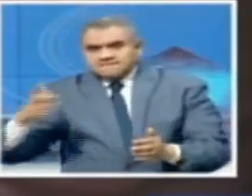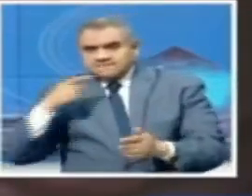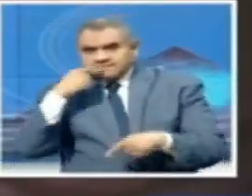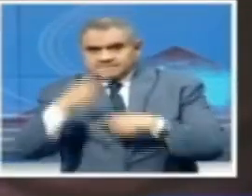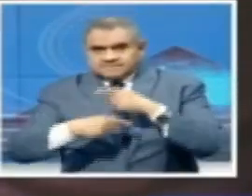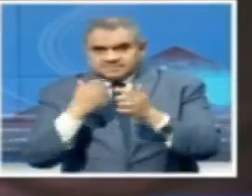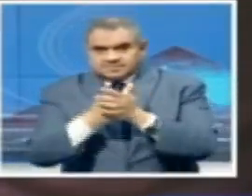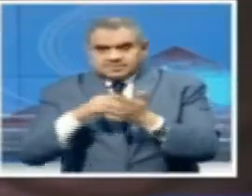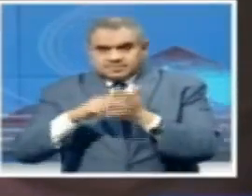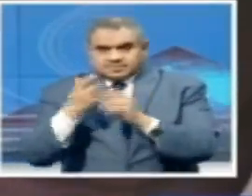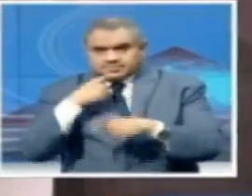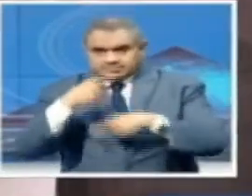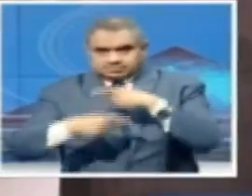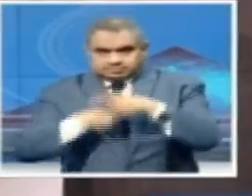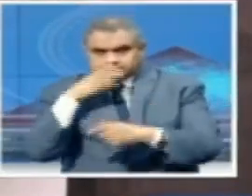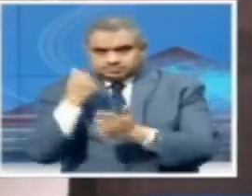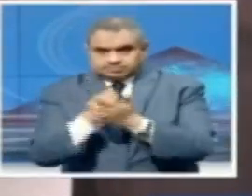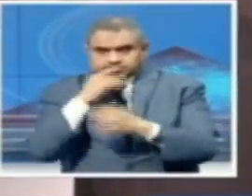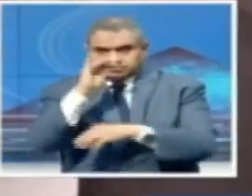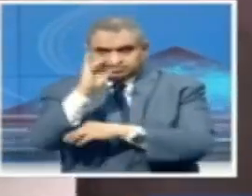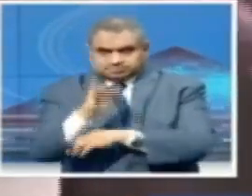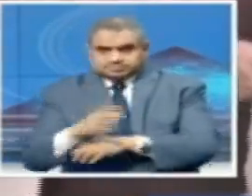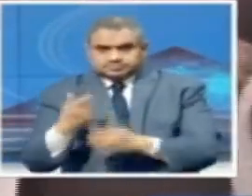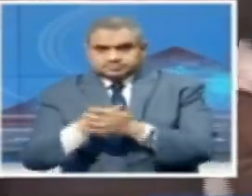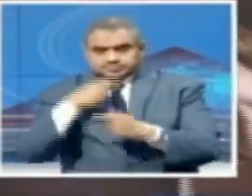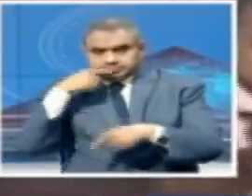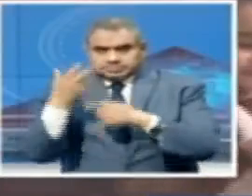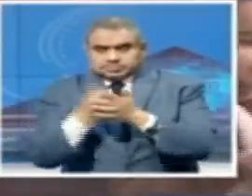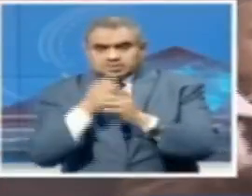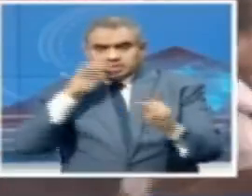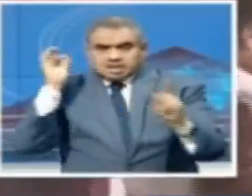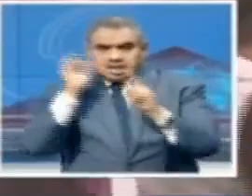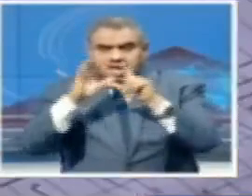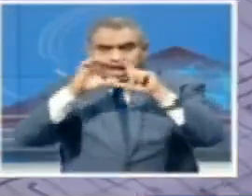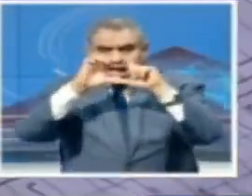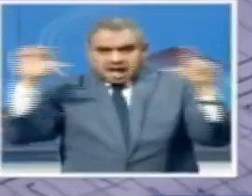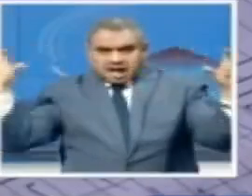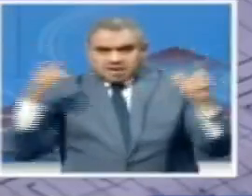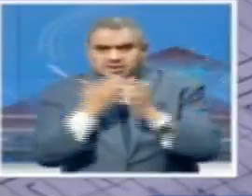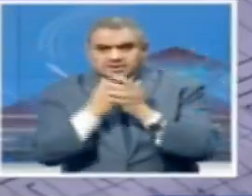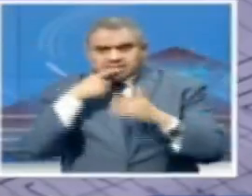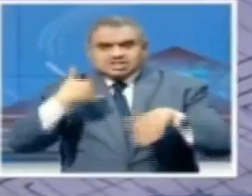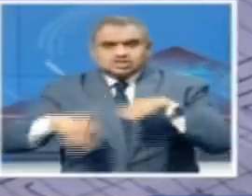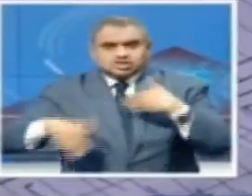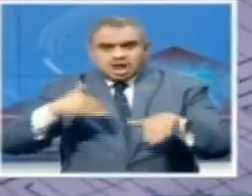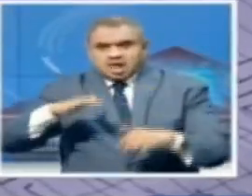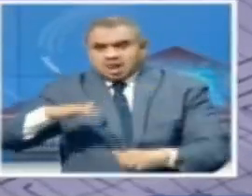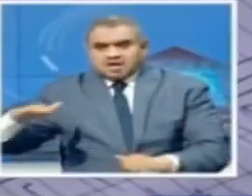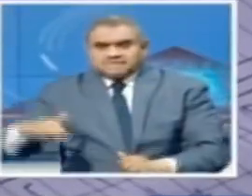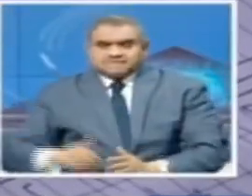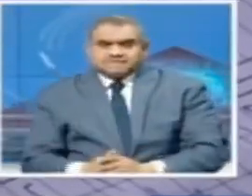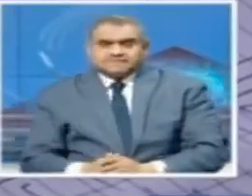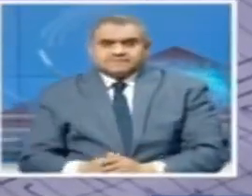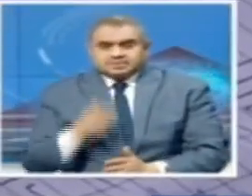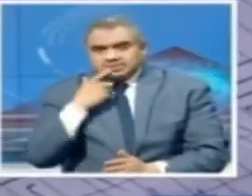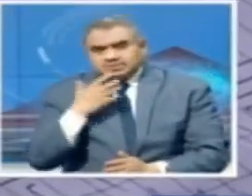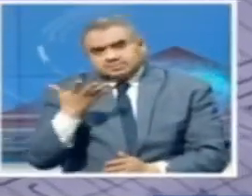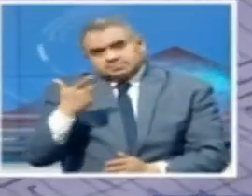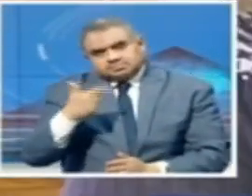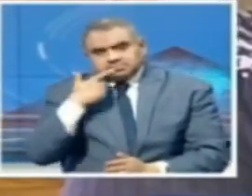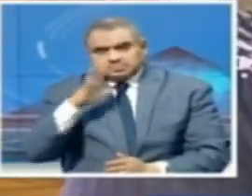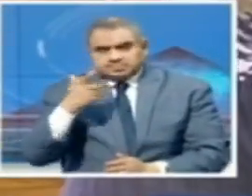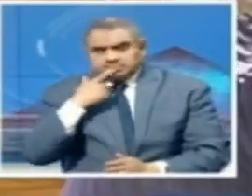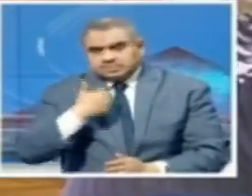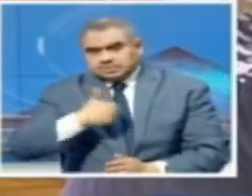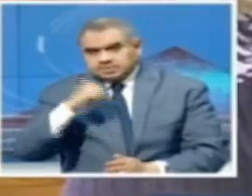بالتطعيم من جرعتين متتاليتين، والتي تأتي ضمن حملة التطعيم ضد فيروس شلل الأطفال. تقريبا من